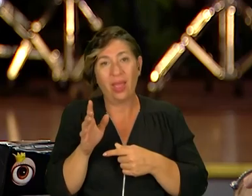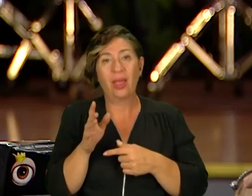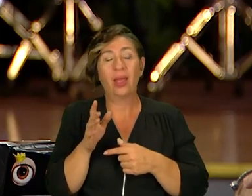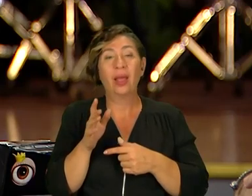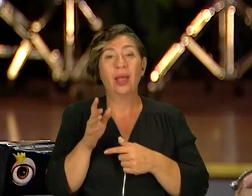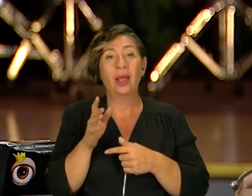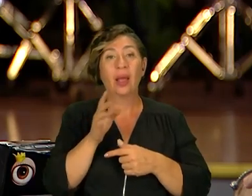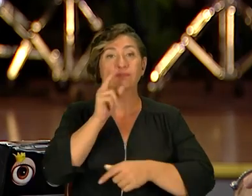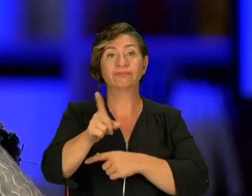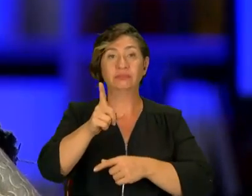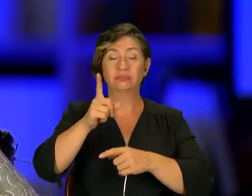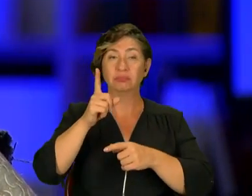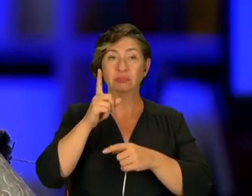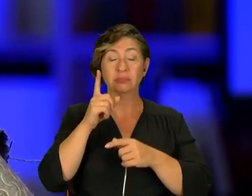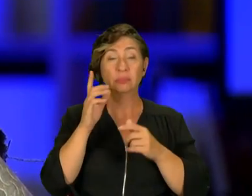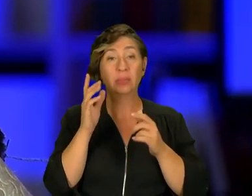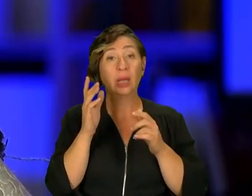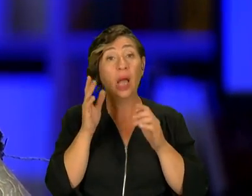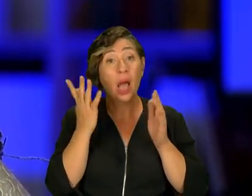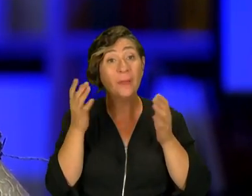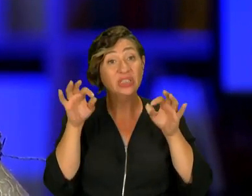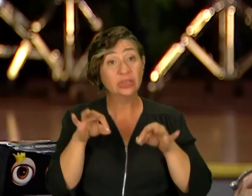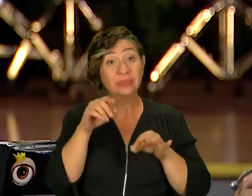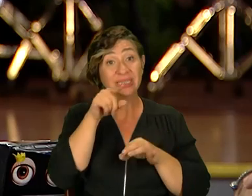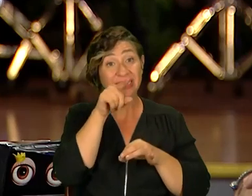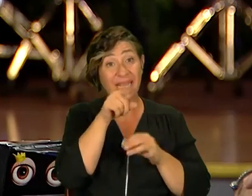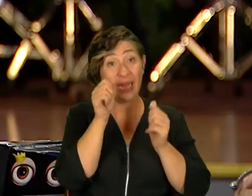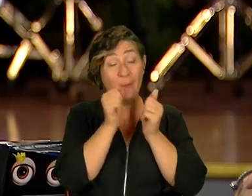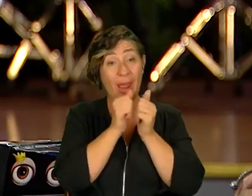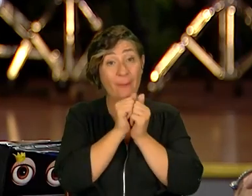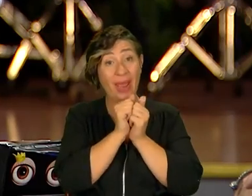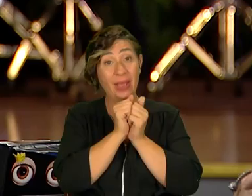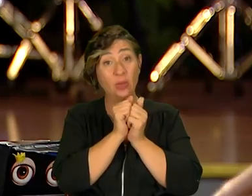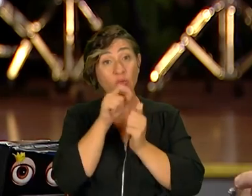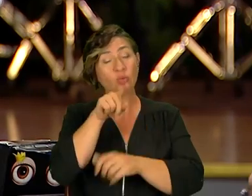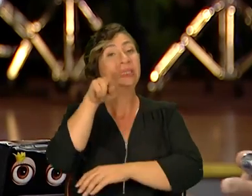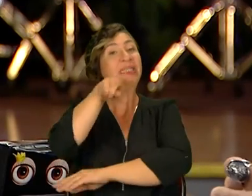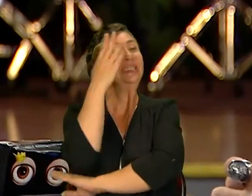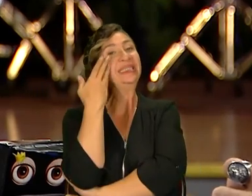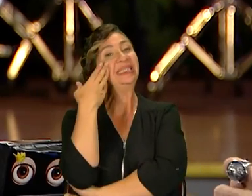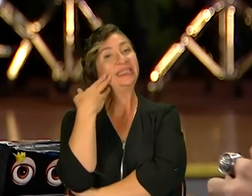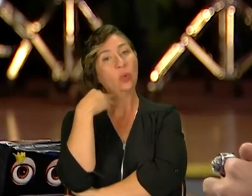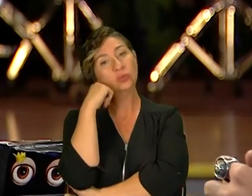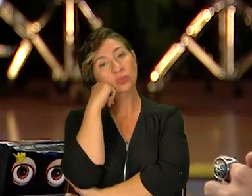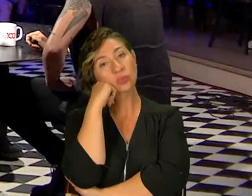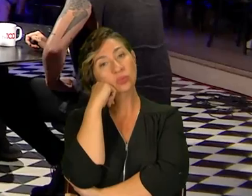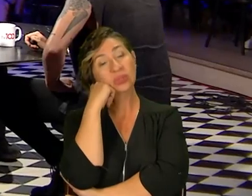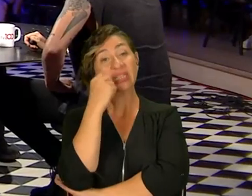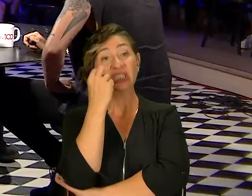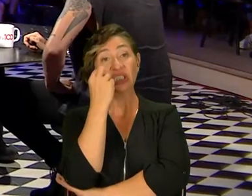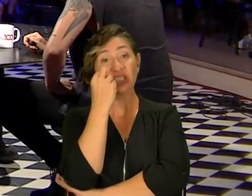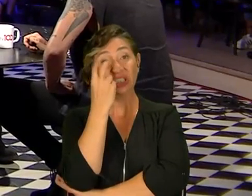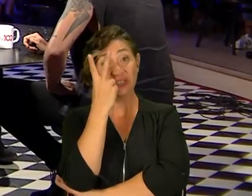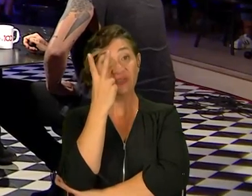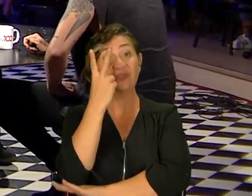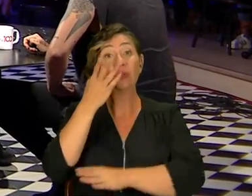tutumları nedeniyle. Şimdi senle beraber şunu izliyoruz sanıyorum ki, çift